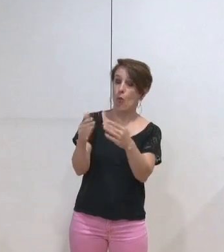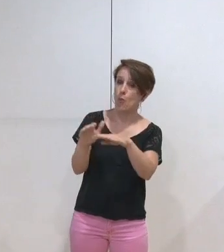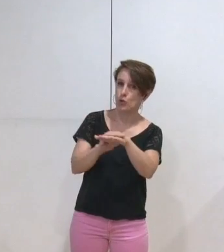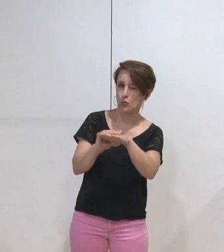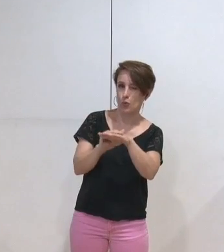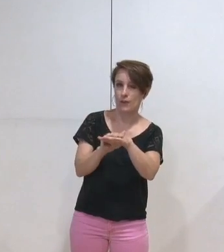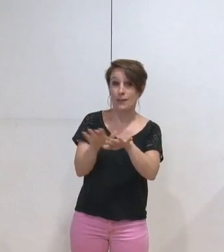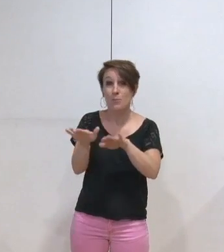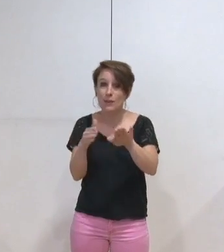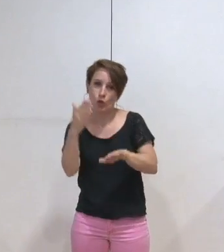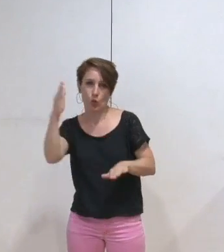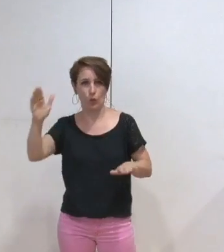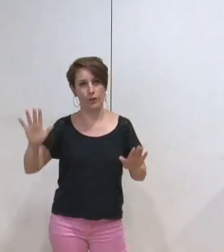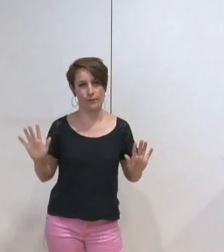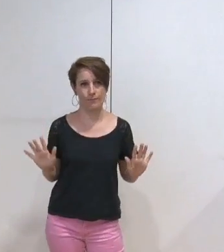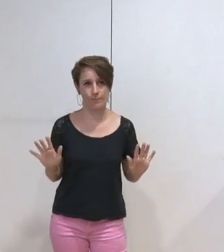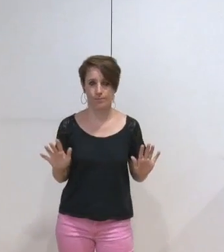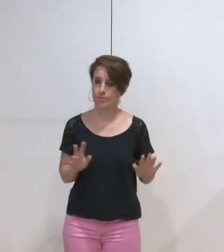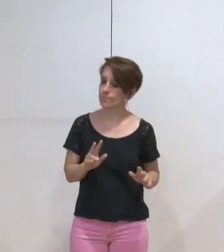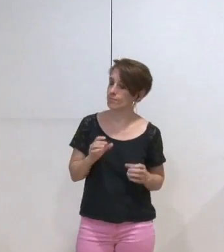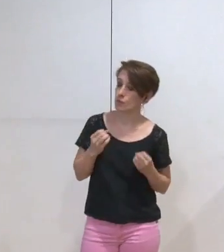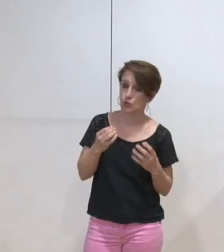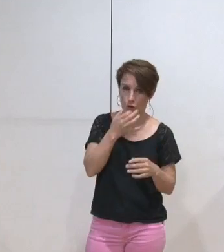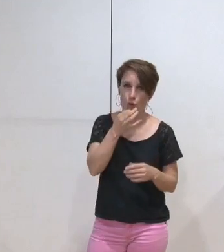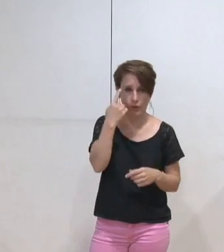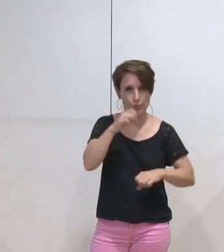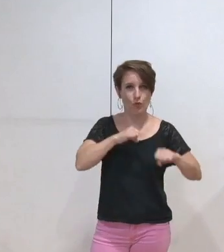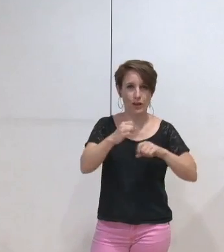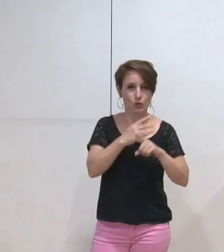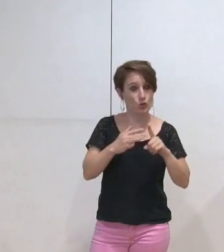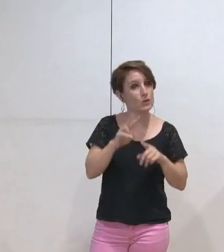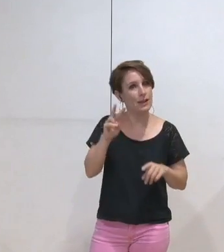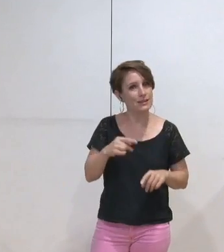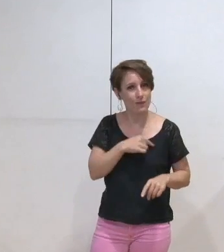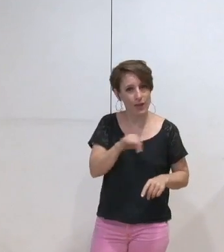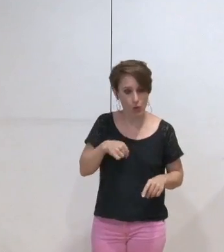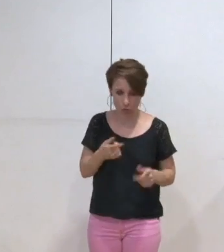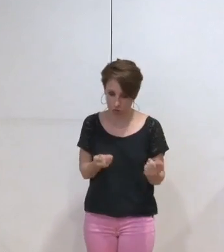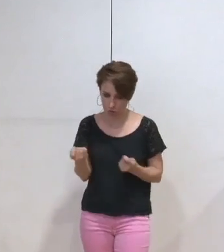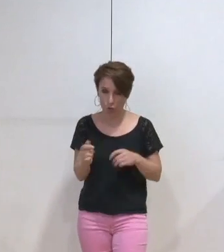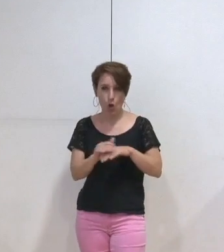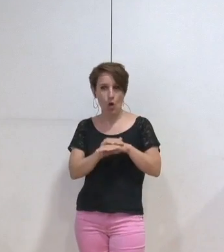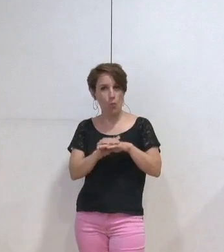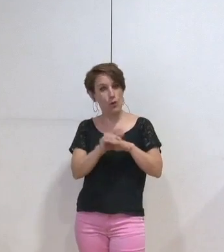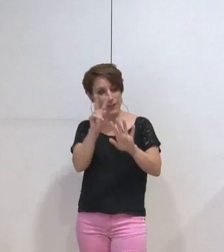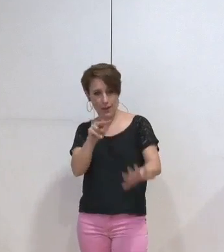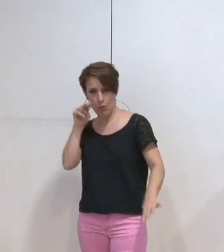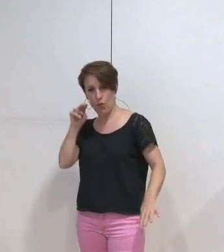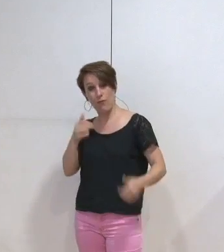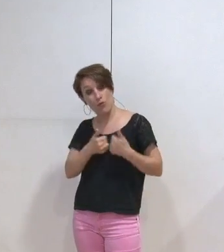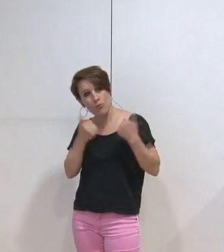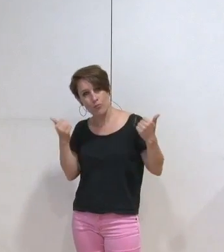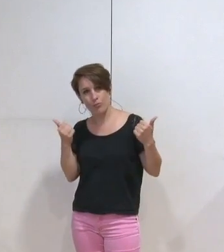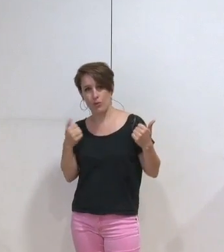dit souvent c'est vrai aussi pour l'action sociale nous faisons différemment de la politique notre approche est